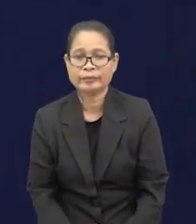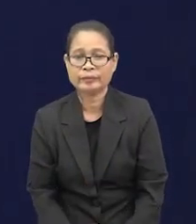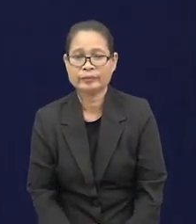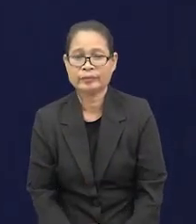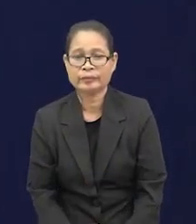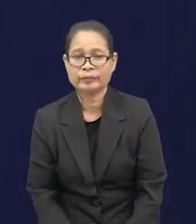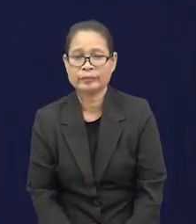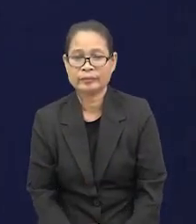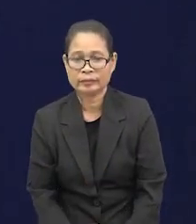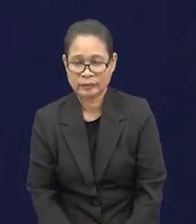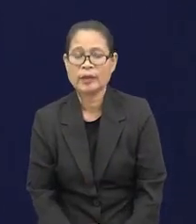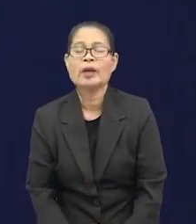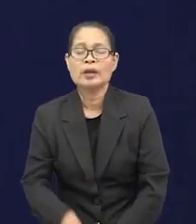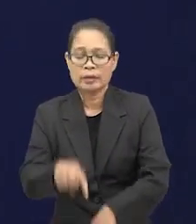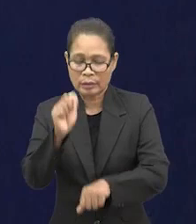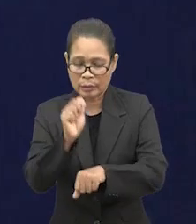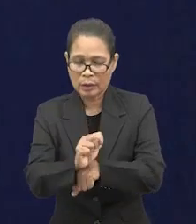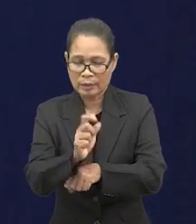rốt trị đàm